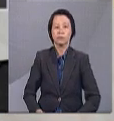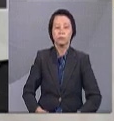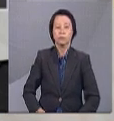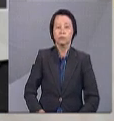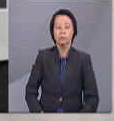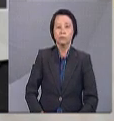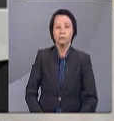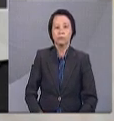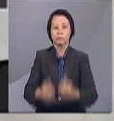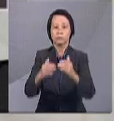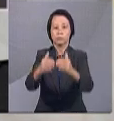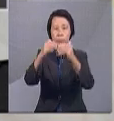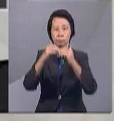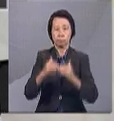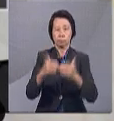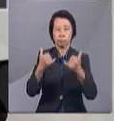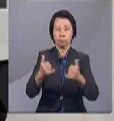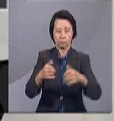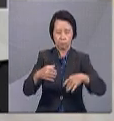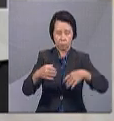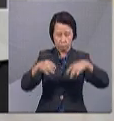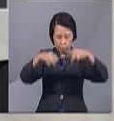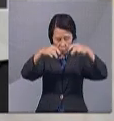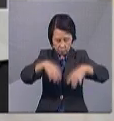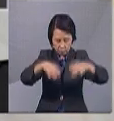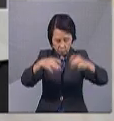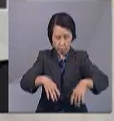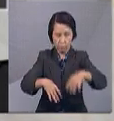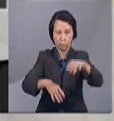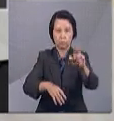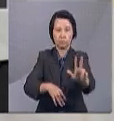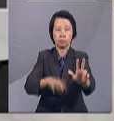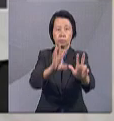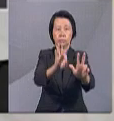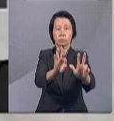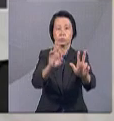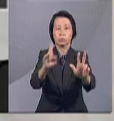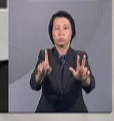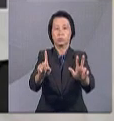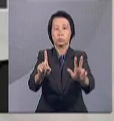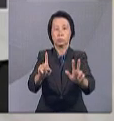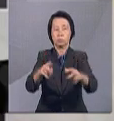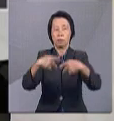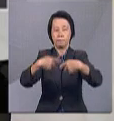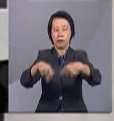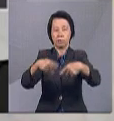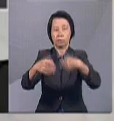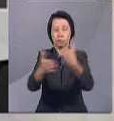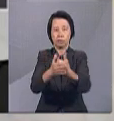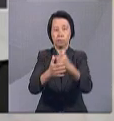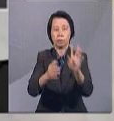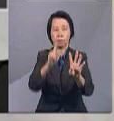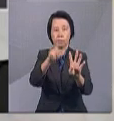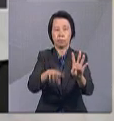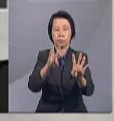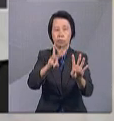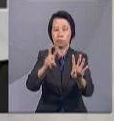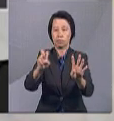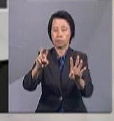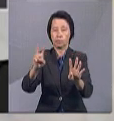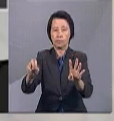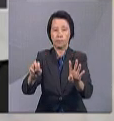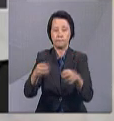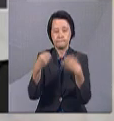Sutini maklumkan saringan kopi 19 di 391 pasrah sehingga 4 Jun 2020